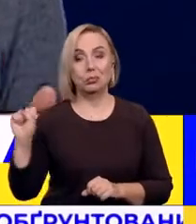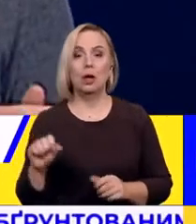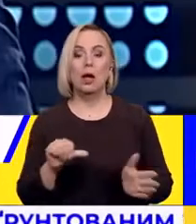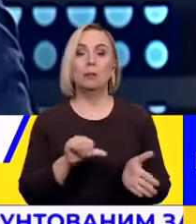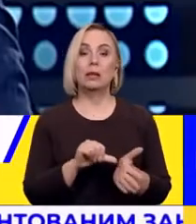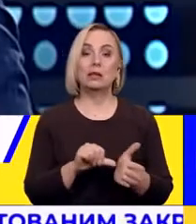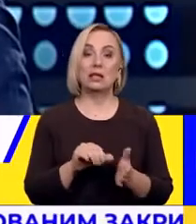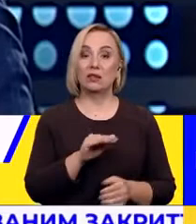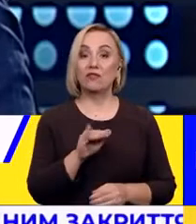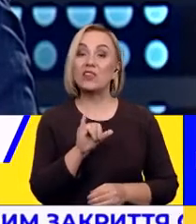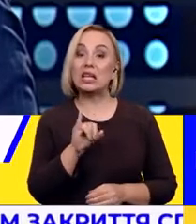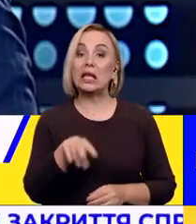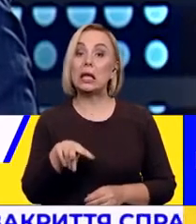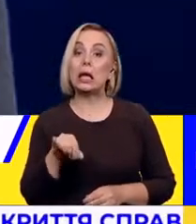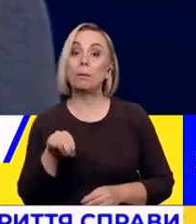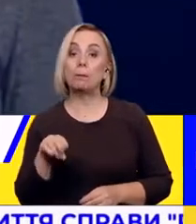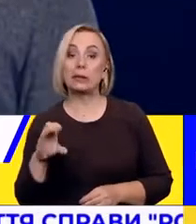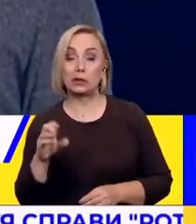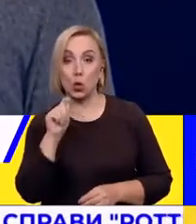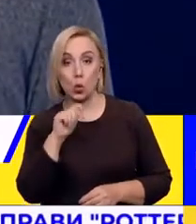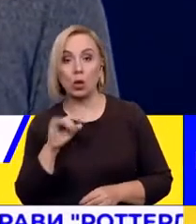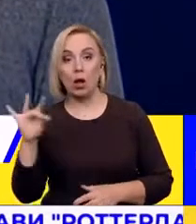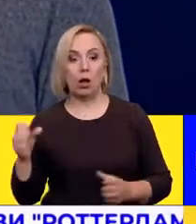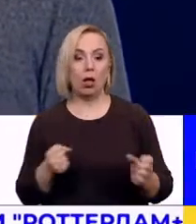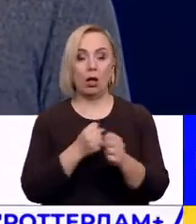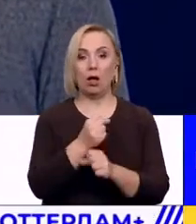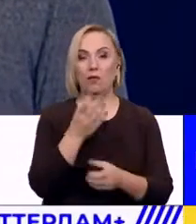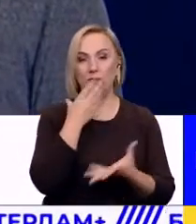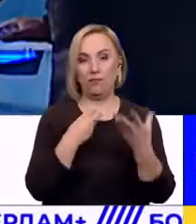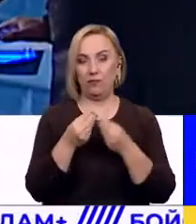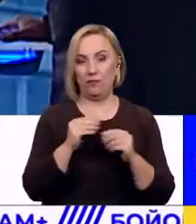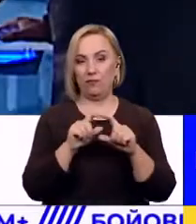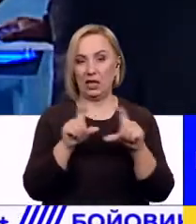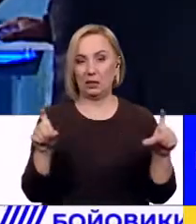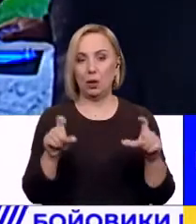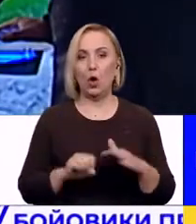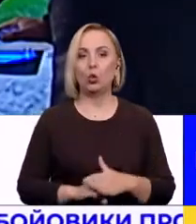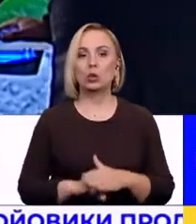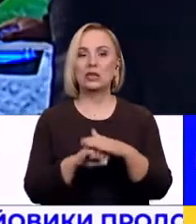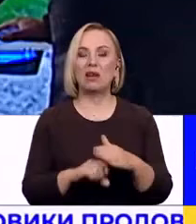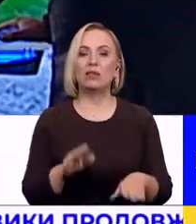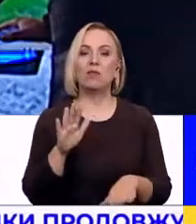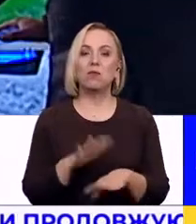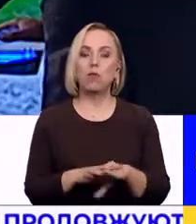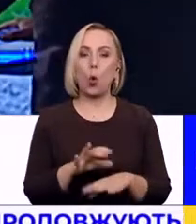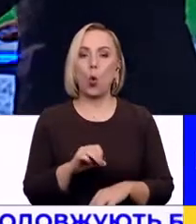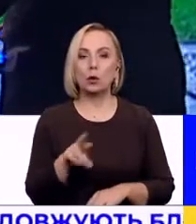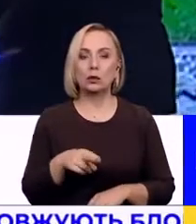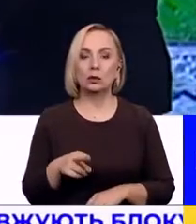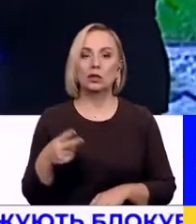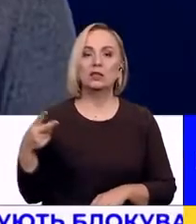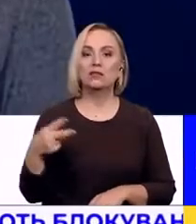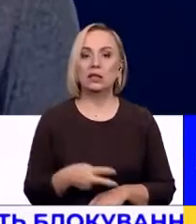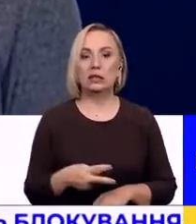представника «Філіпс» в Україні, і вставляють фірми-прокладки з уставними фондами по, від